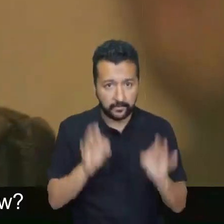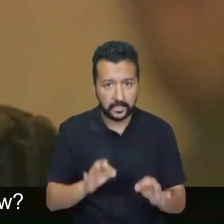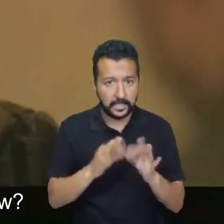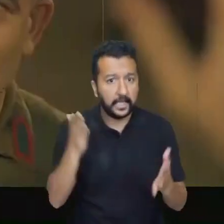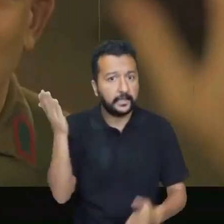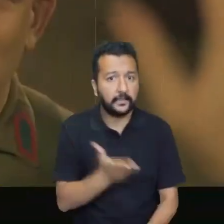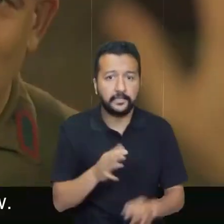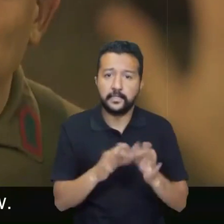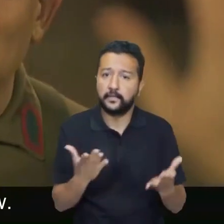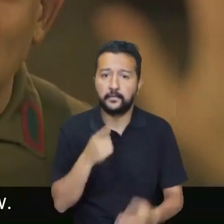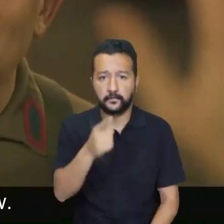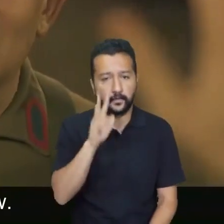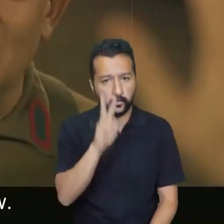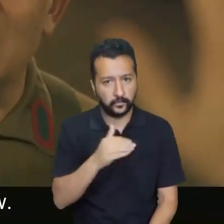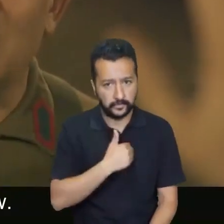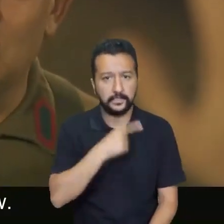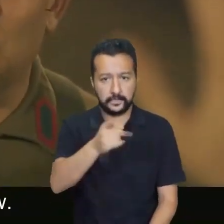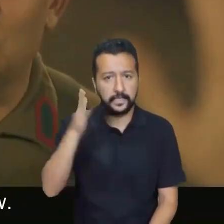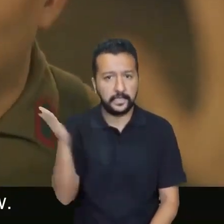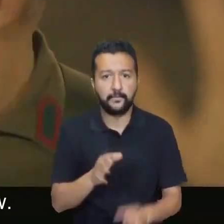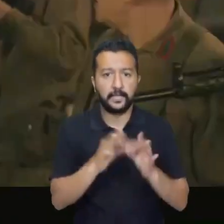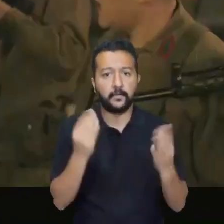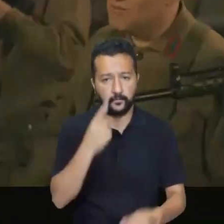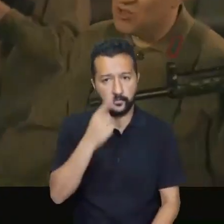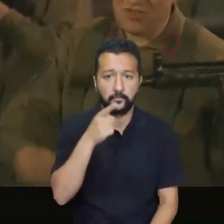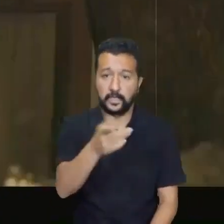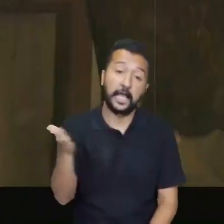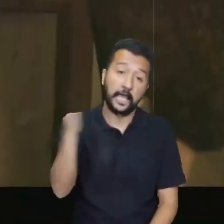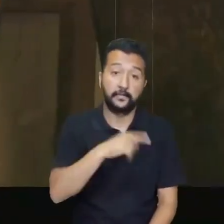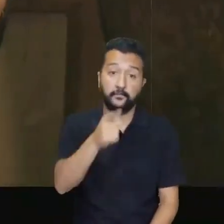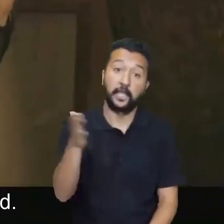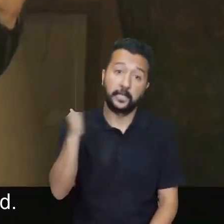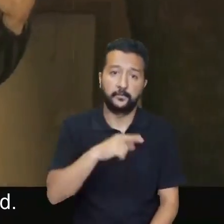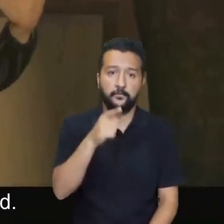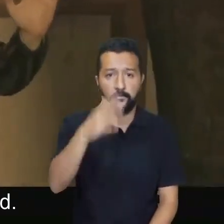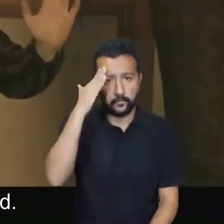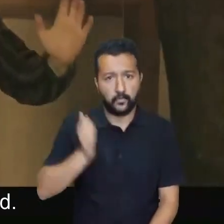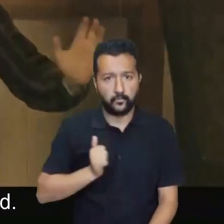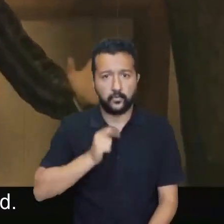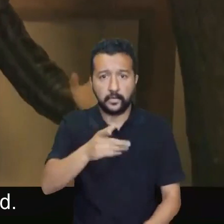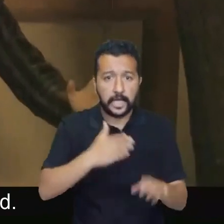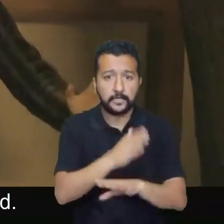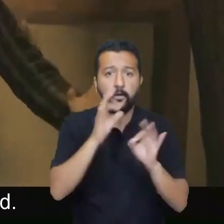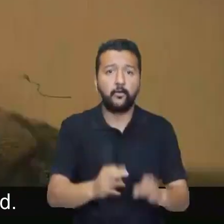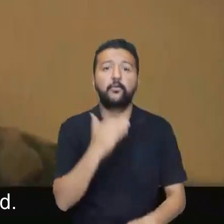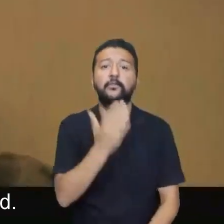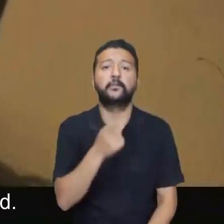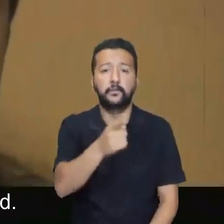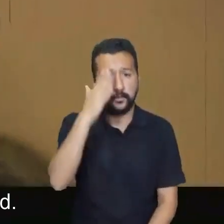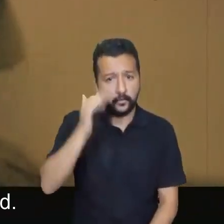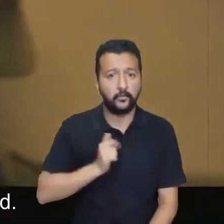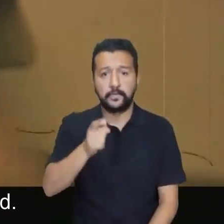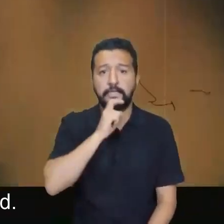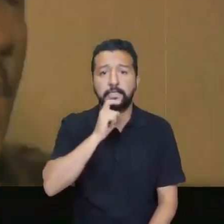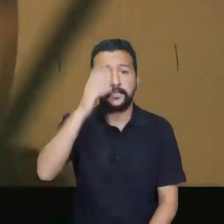Ne darbesi? Göstereceğim ben sana ne darbesi olduğunu. Alın bunu. Alın. Komutanım gerçekten öyle değil. Komutanım